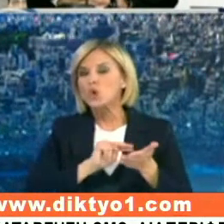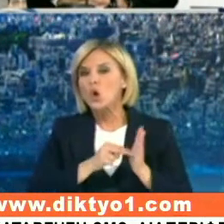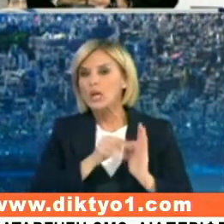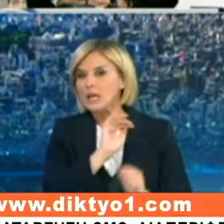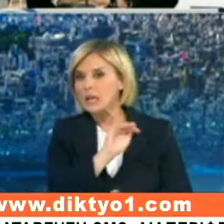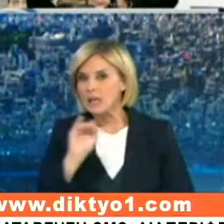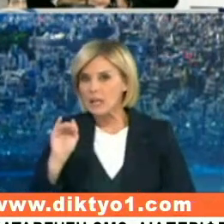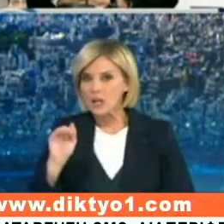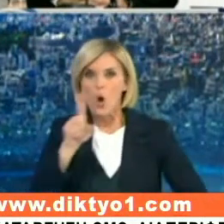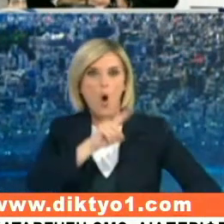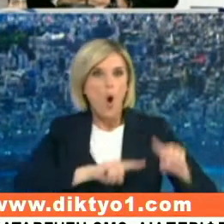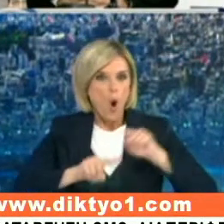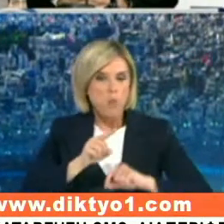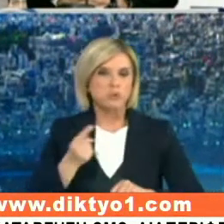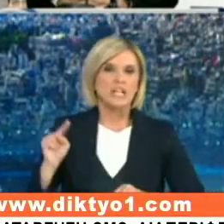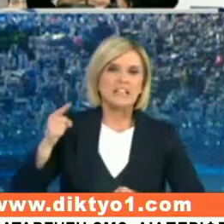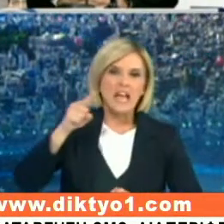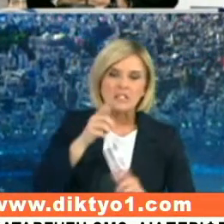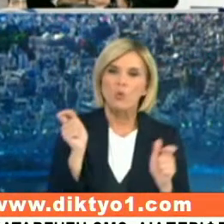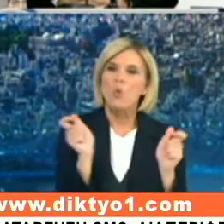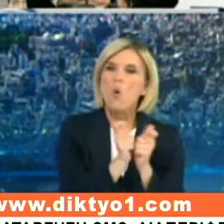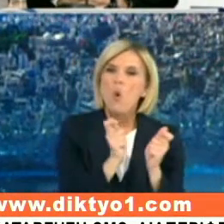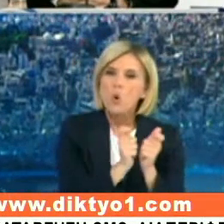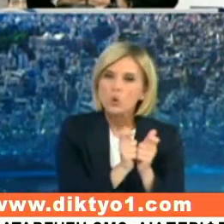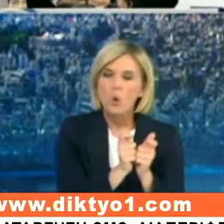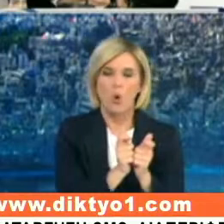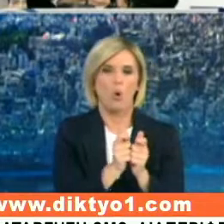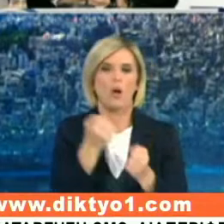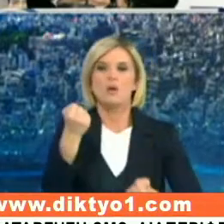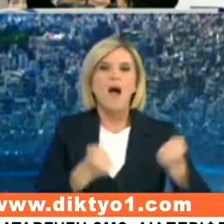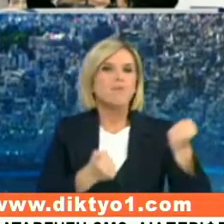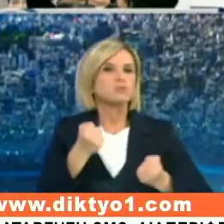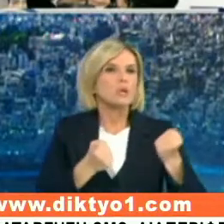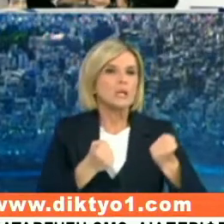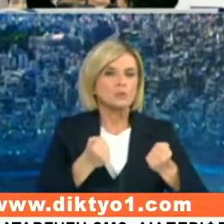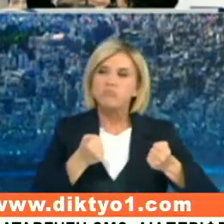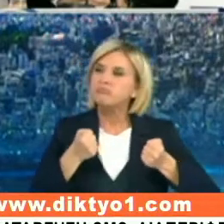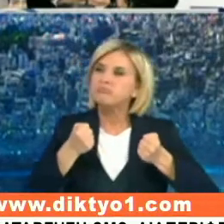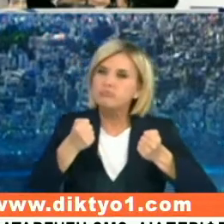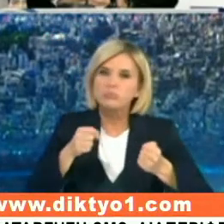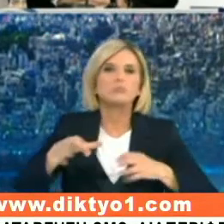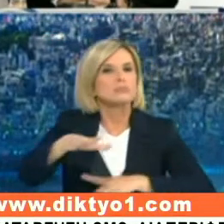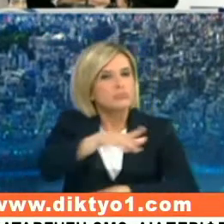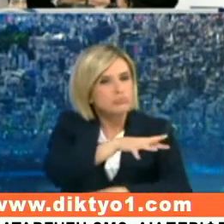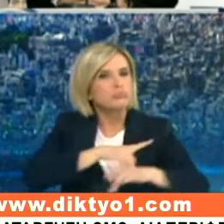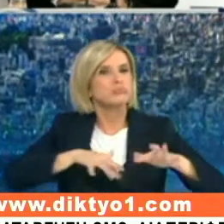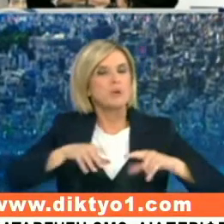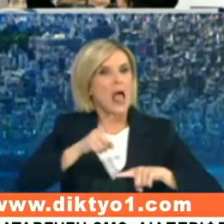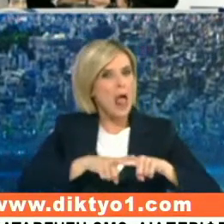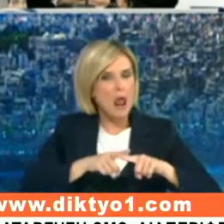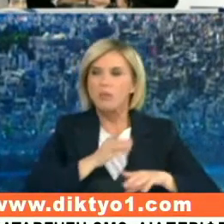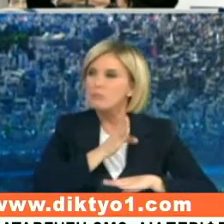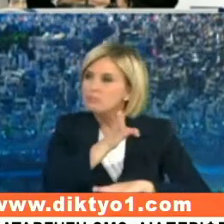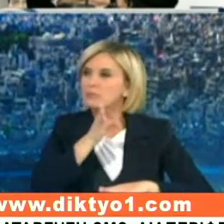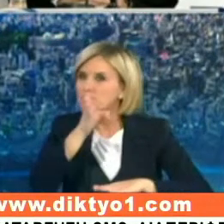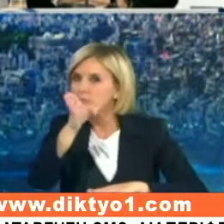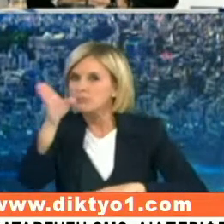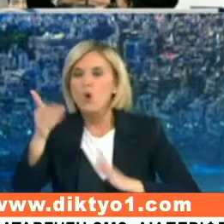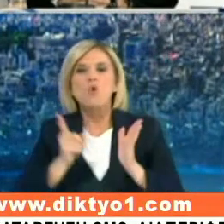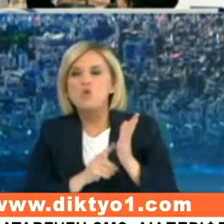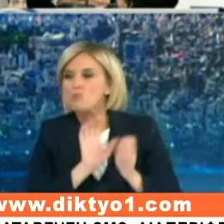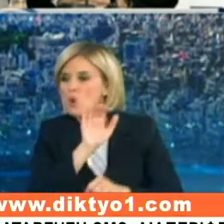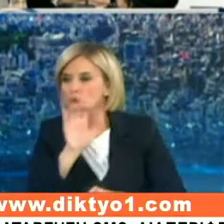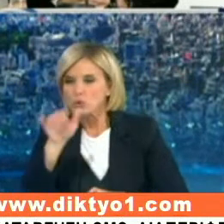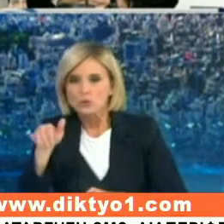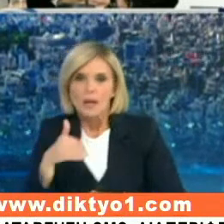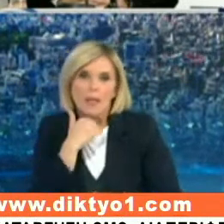που πραγματοποιούν διαπεριφερειακές μετακινήσεις χερσαίες με το αυτοκίνητό τους από νομό σε νομό. Καθώς οι χερσαίες μετακινήσεις δεν